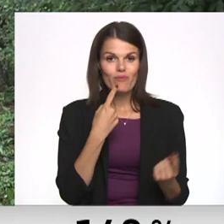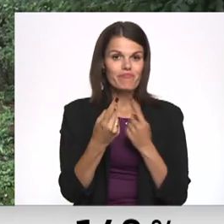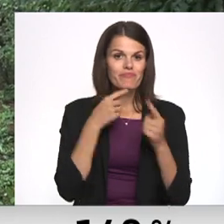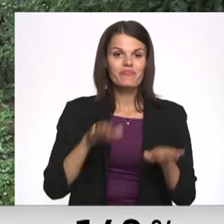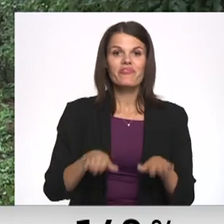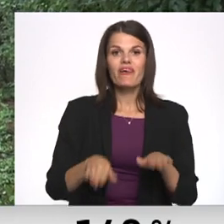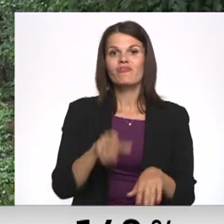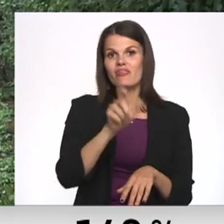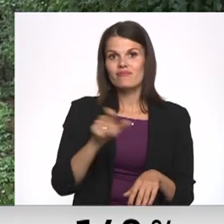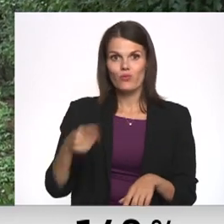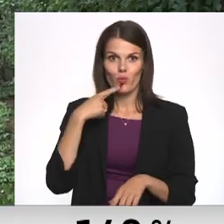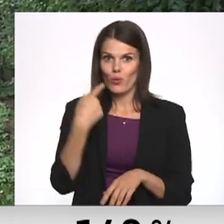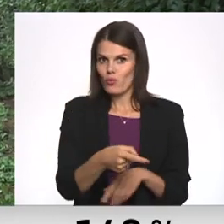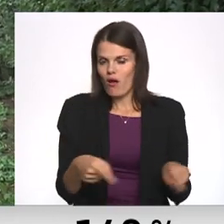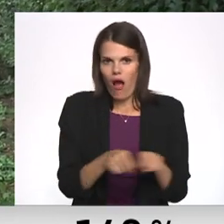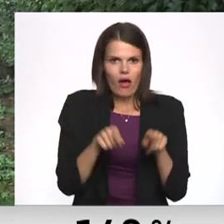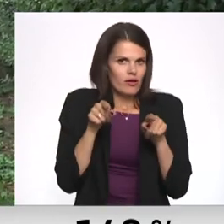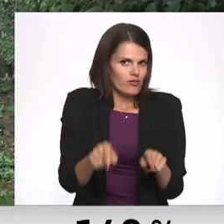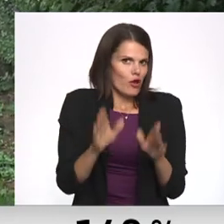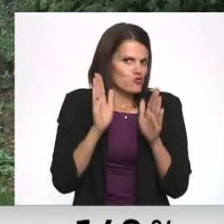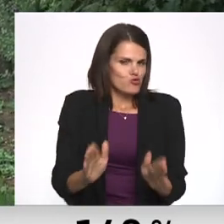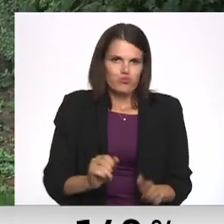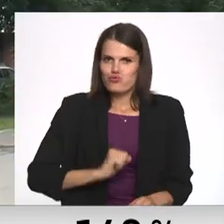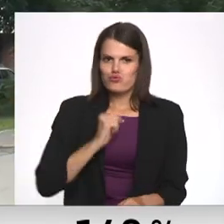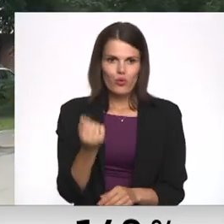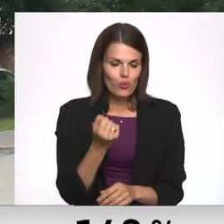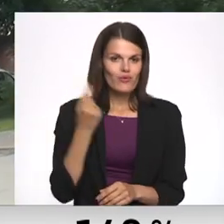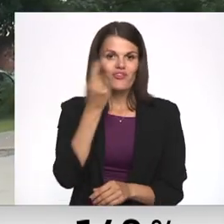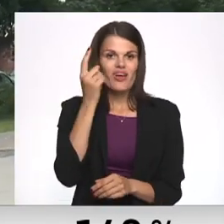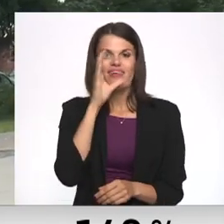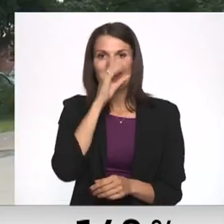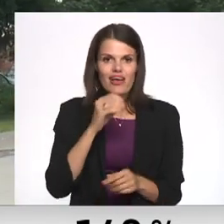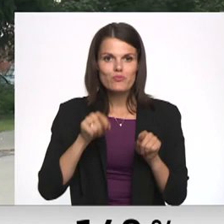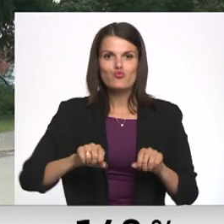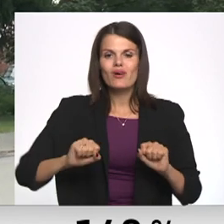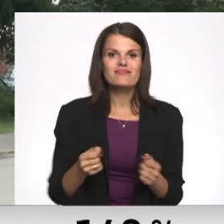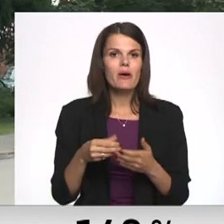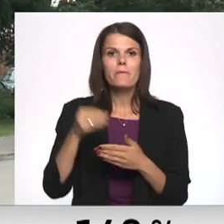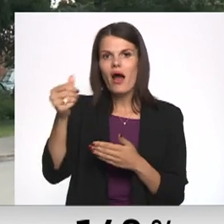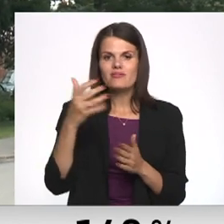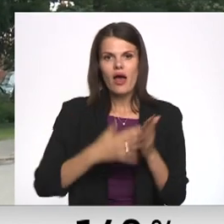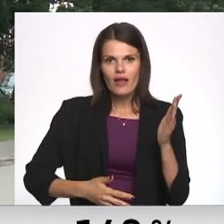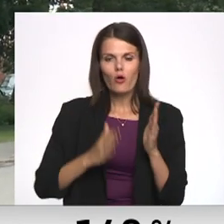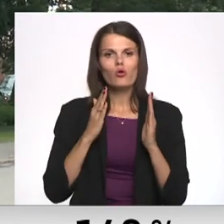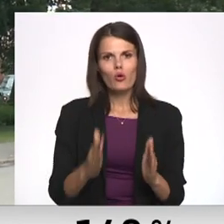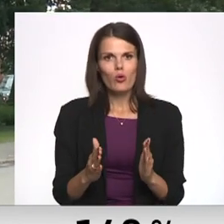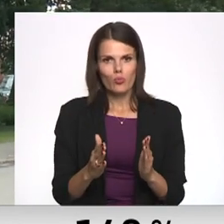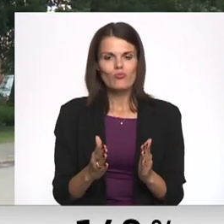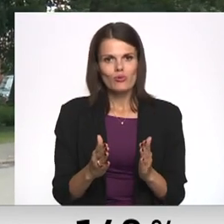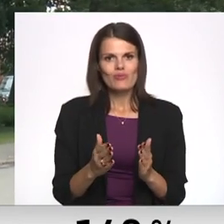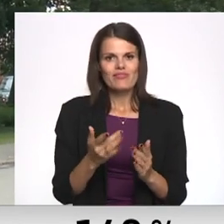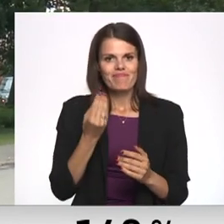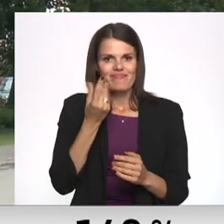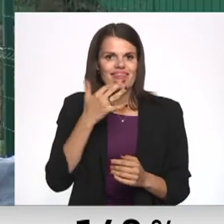auguri iedzīvotāji teica, ka arī tās būšot liels izaicinājums un vienīgā iespēja šoziem rēķinus apmaksāt būšot krietni